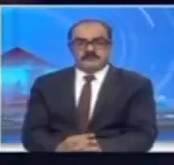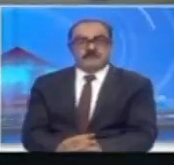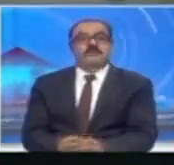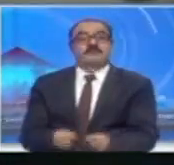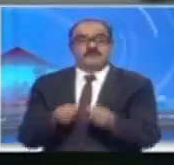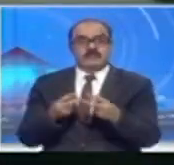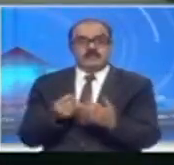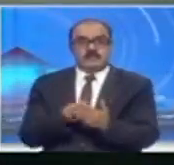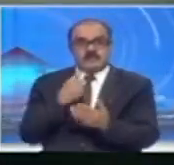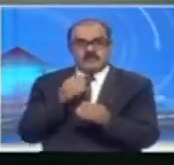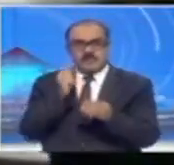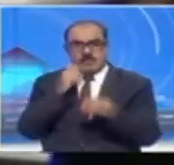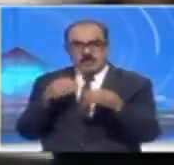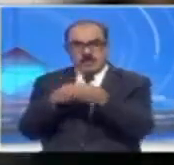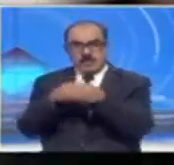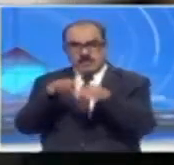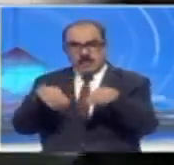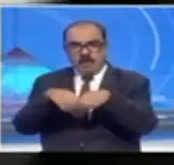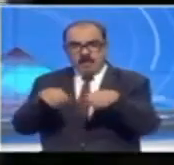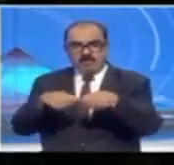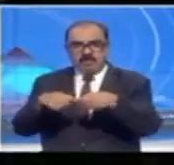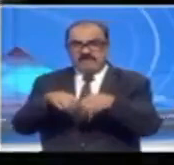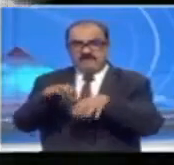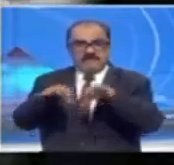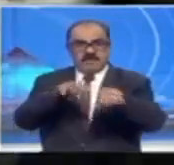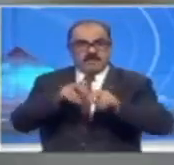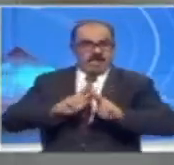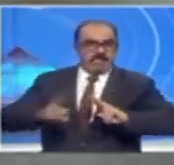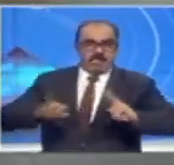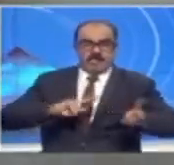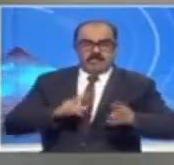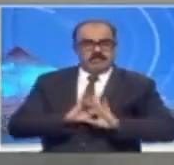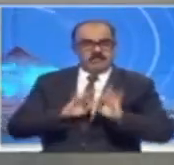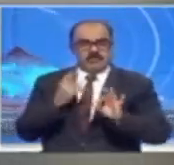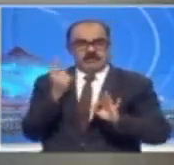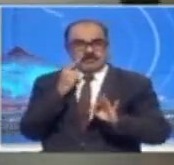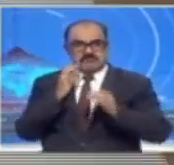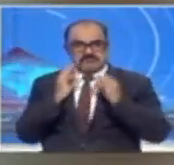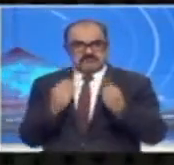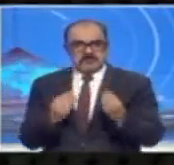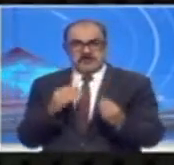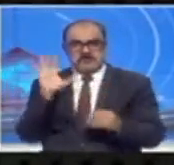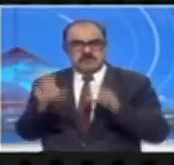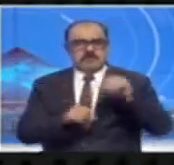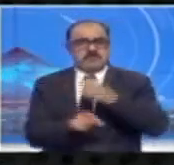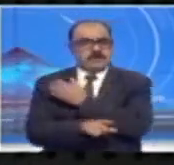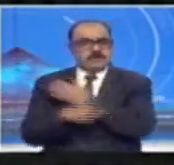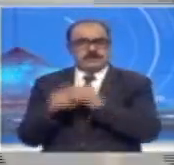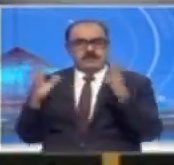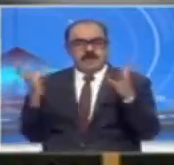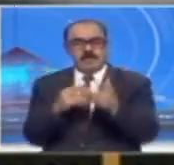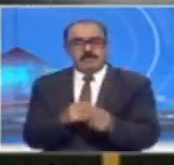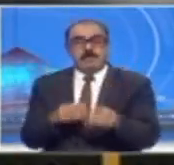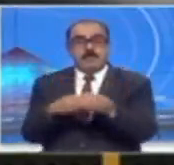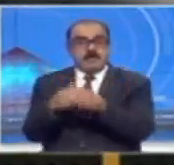وفي مجال ضبط التشكيلات العصابية والقضايا المتنوعة، نجحت أجهزة الوزارة خلال أسبوع في ضبط